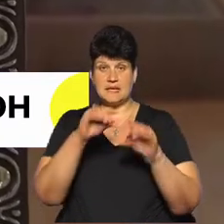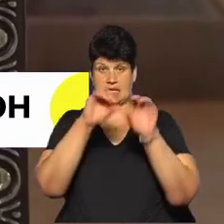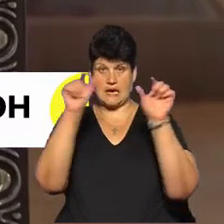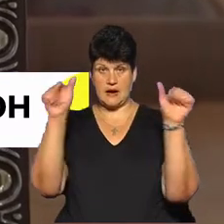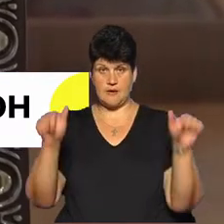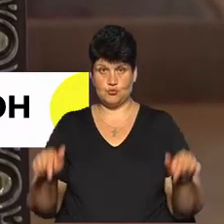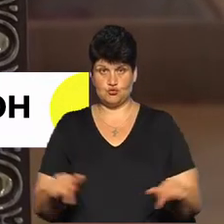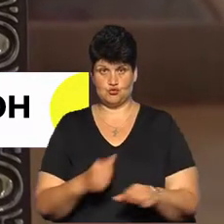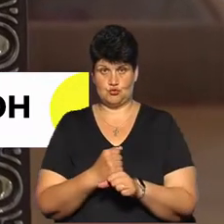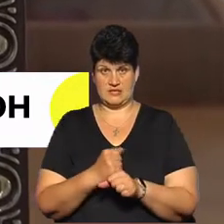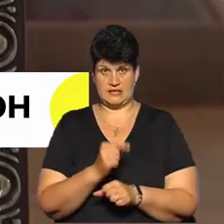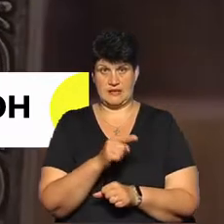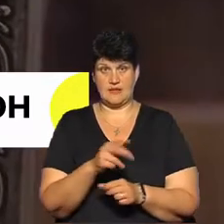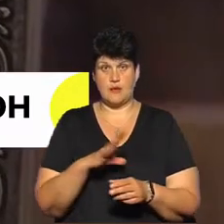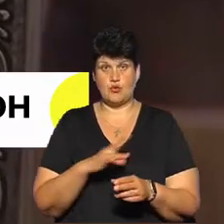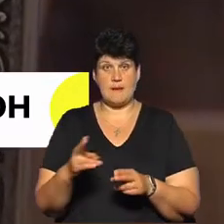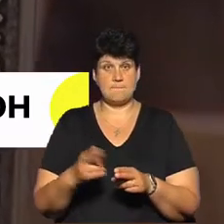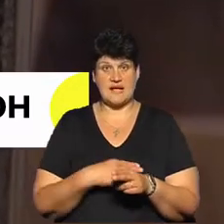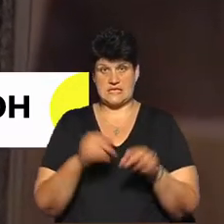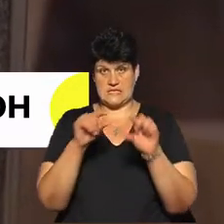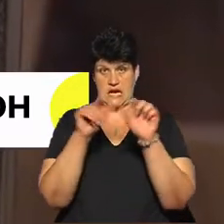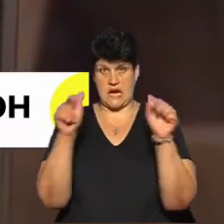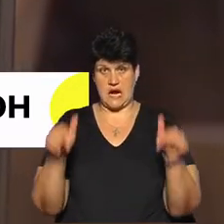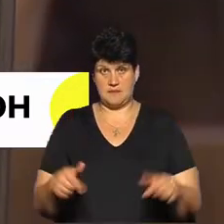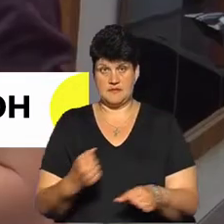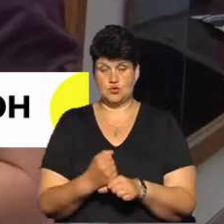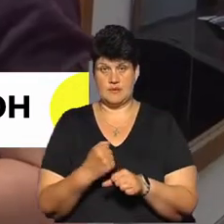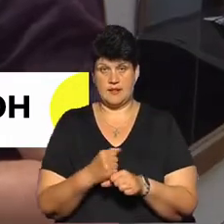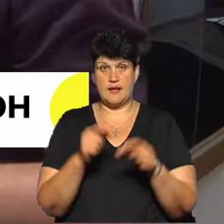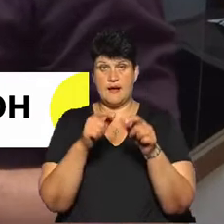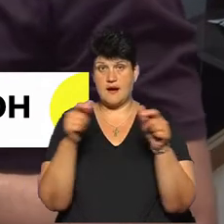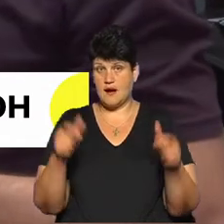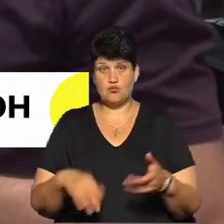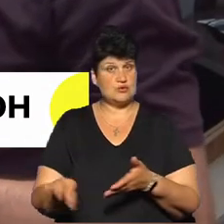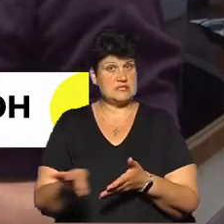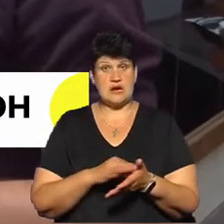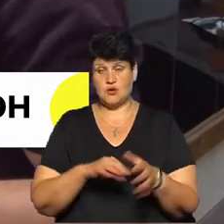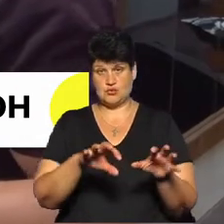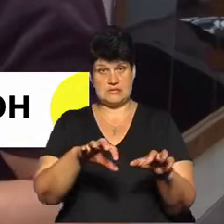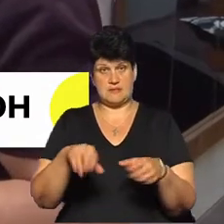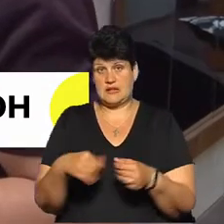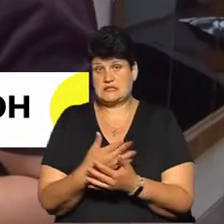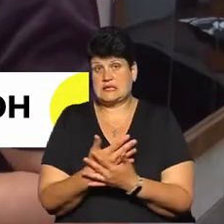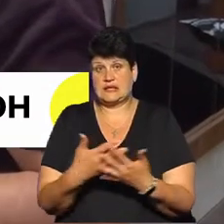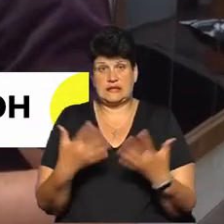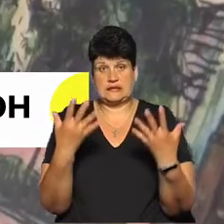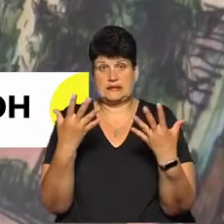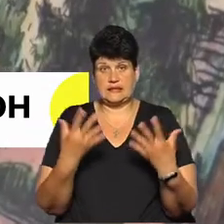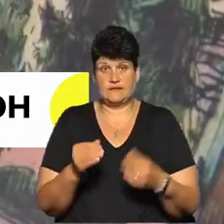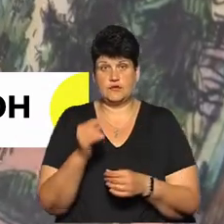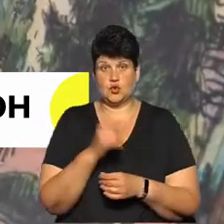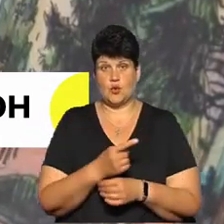на неї, бо вона була без рами. Ми зробили на неї раму і зразу ж забрали буквально за декілька днів від нього з